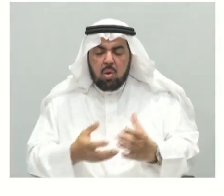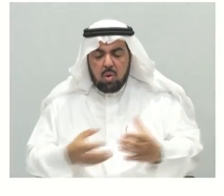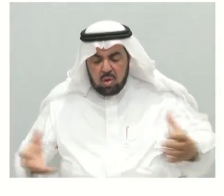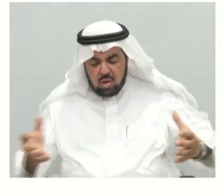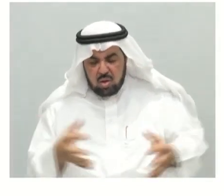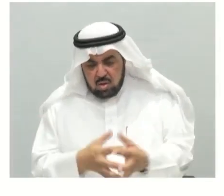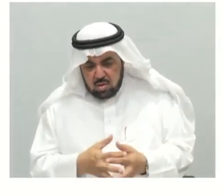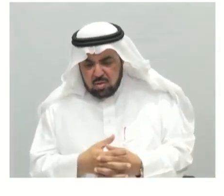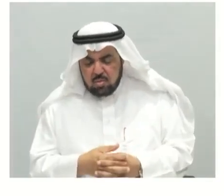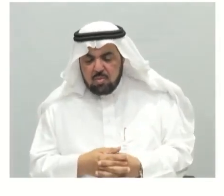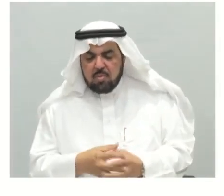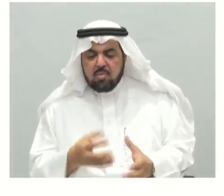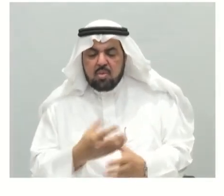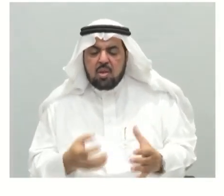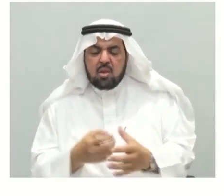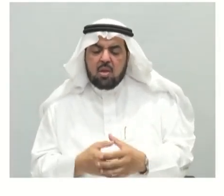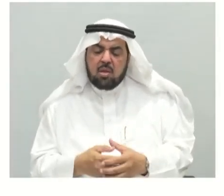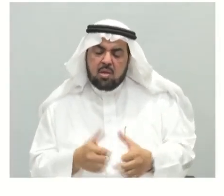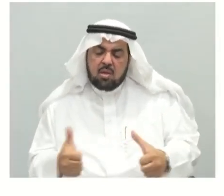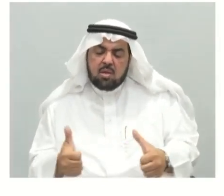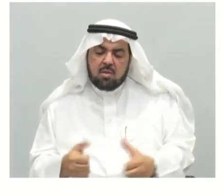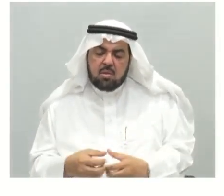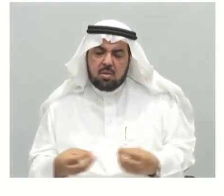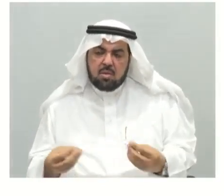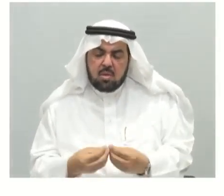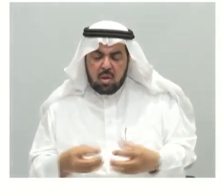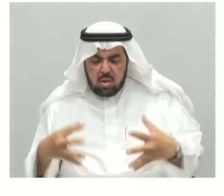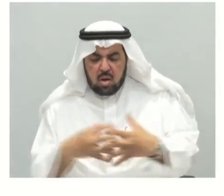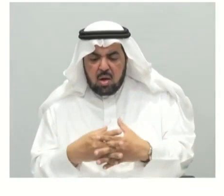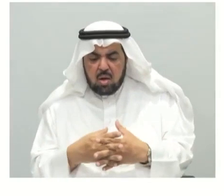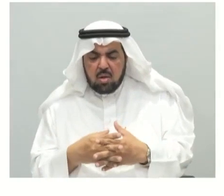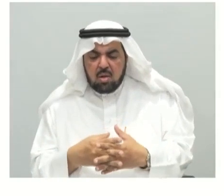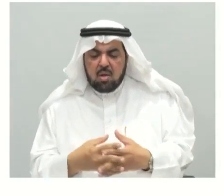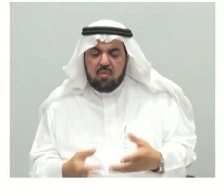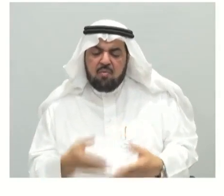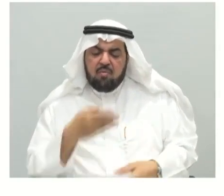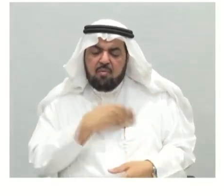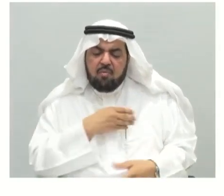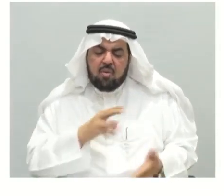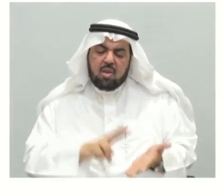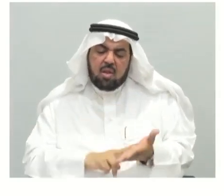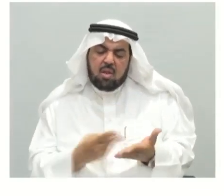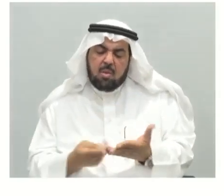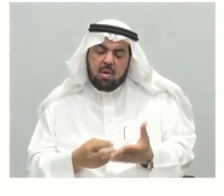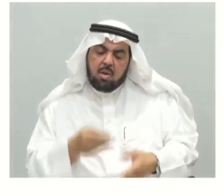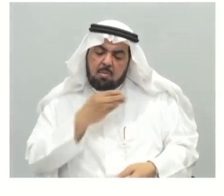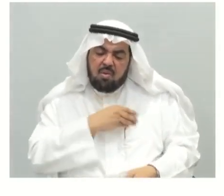والازهار حصل او تمت او هذه العلاقه عباره عن تبادل